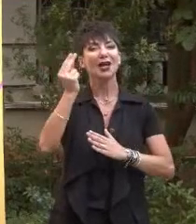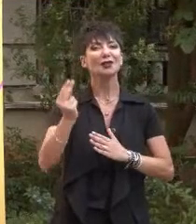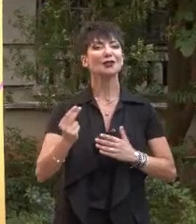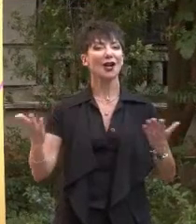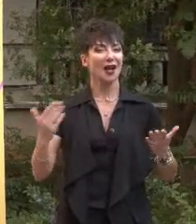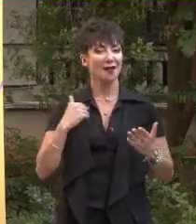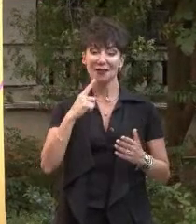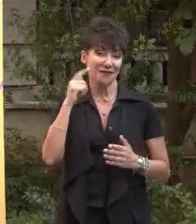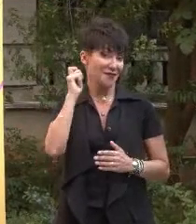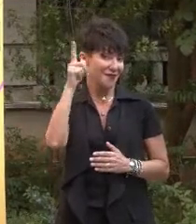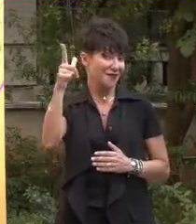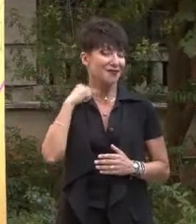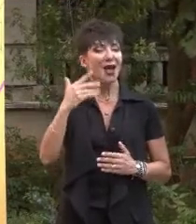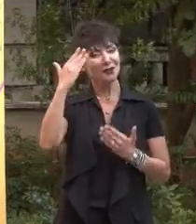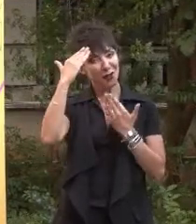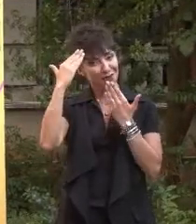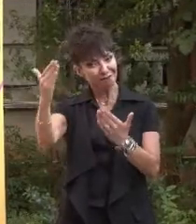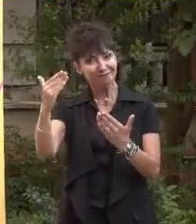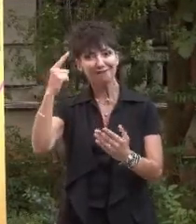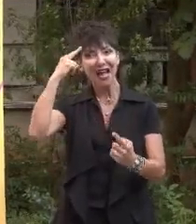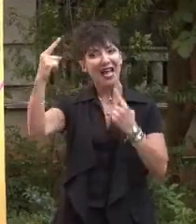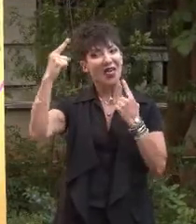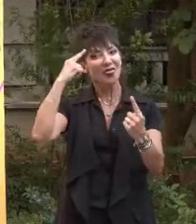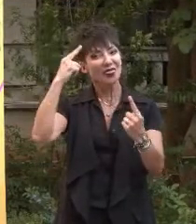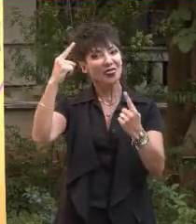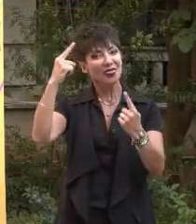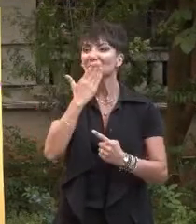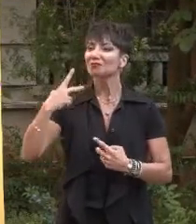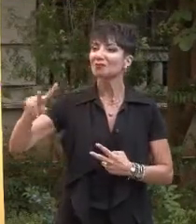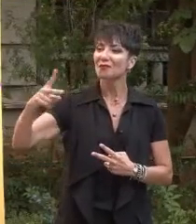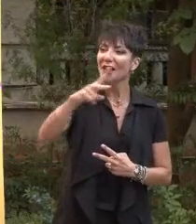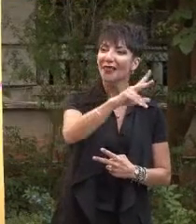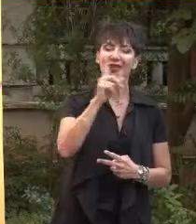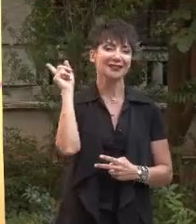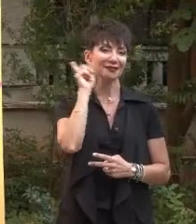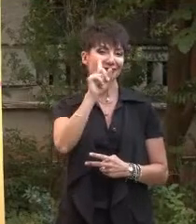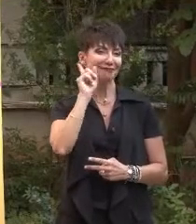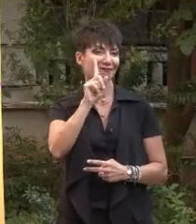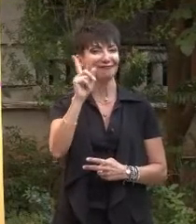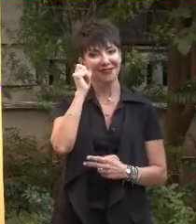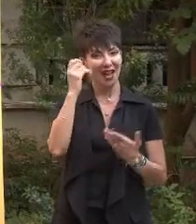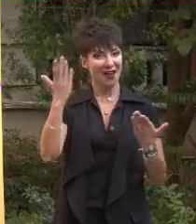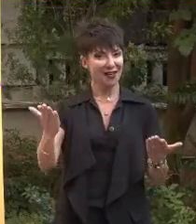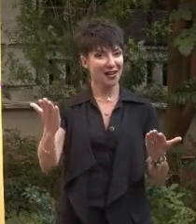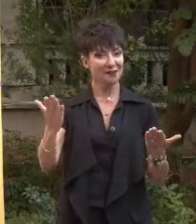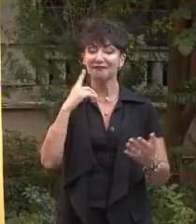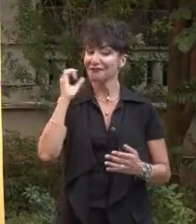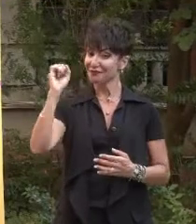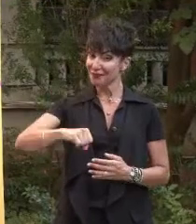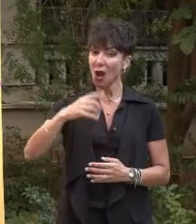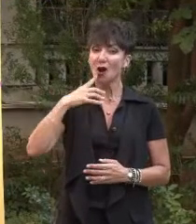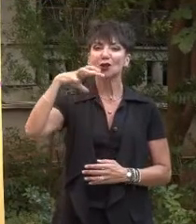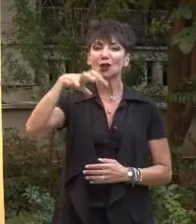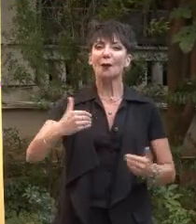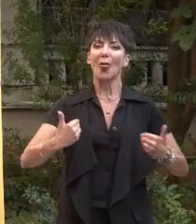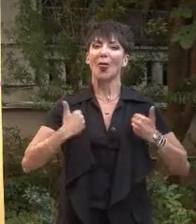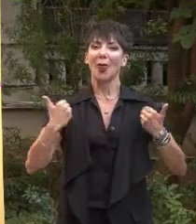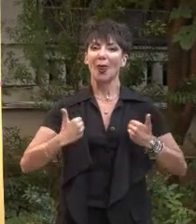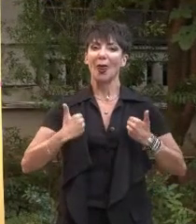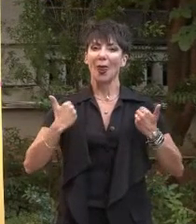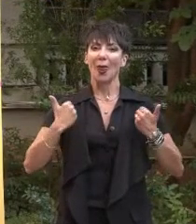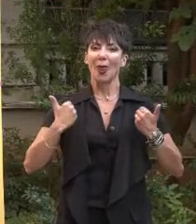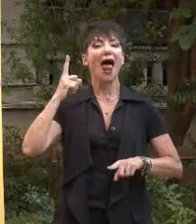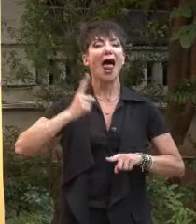Σε μια εκδήλωση για να τιμήσουμε τις ιδέες των μαθητών, των μαθητριών μας. Ο τομέας νεότητας του Ελληνικού Ερυθρού